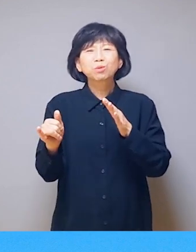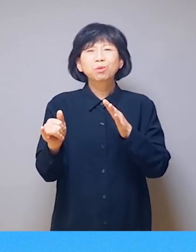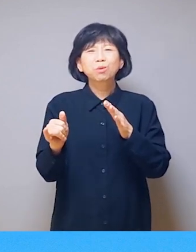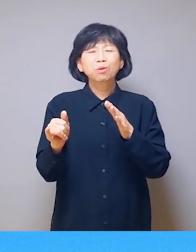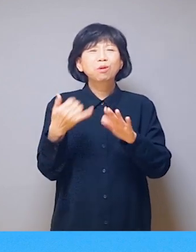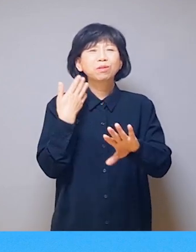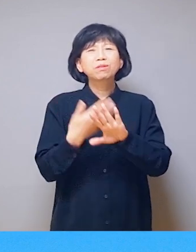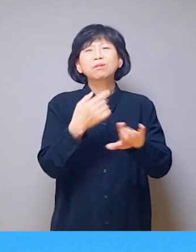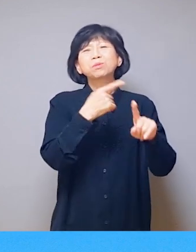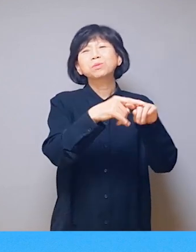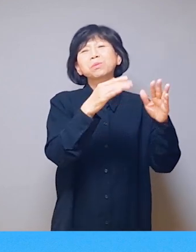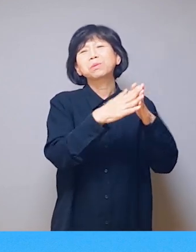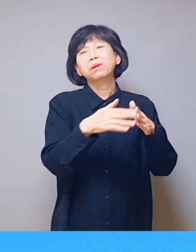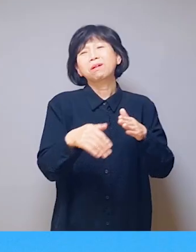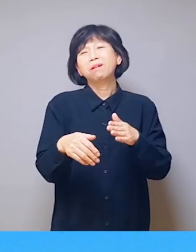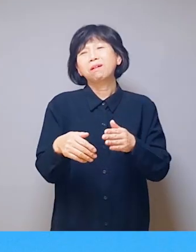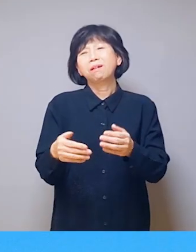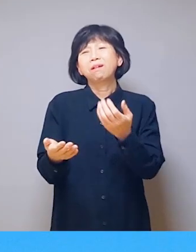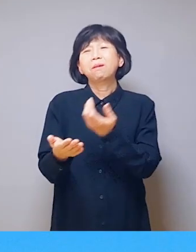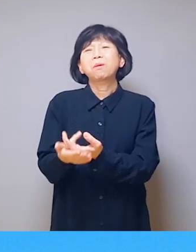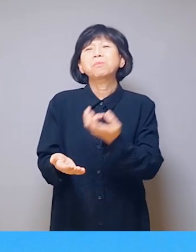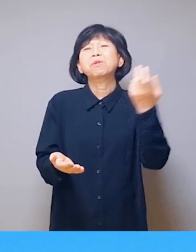여러분, 그분이나 저나